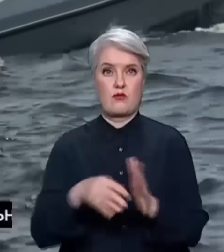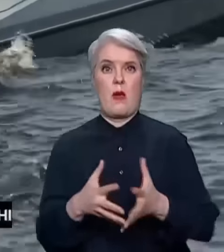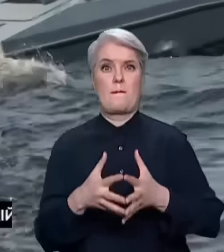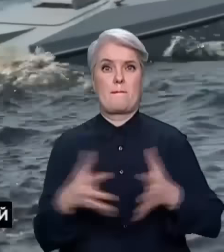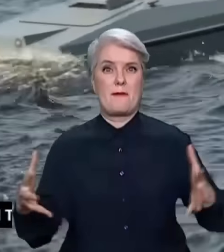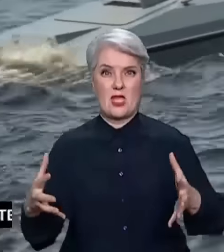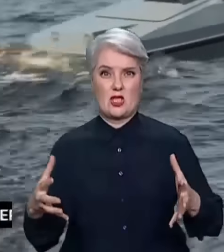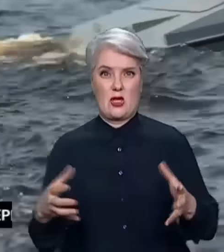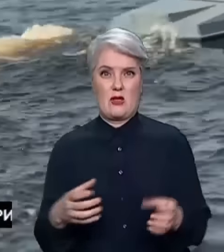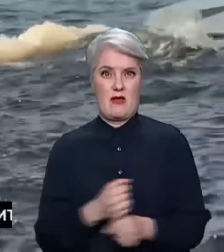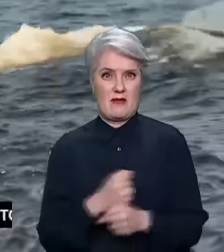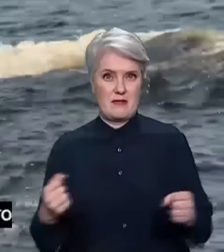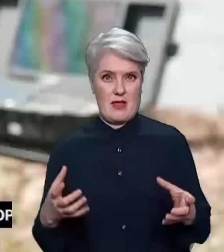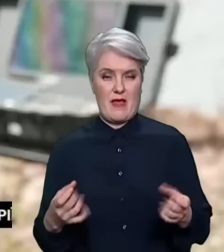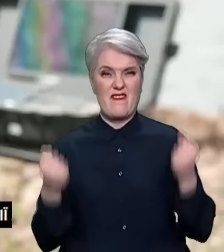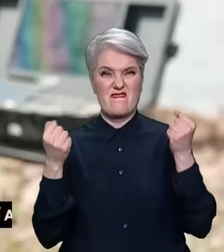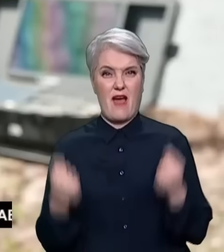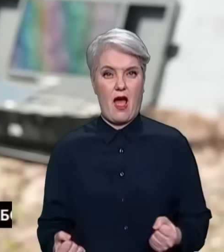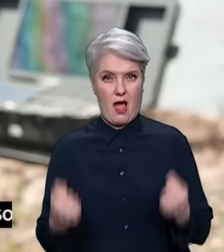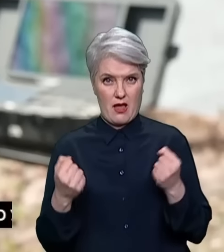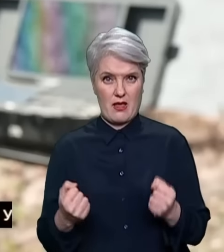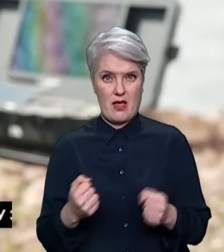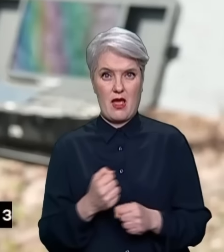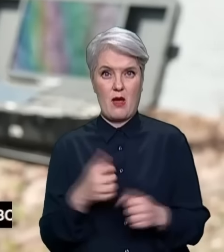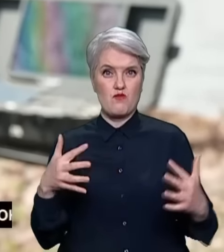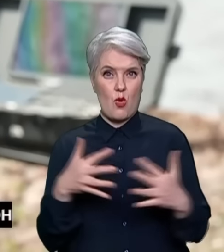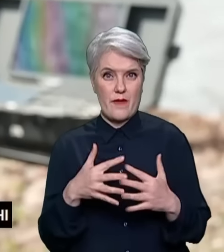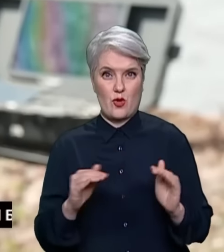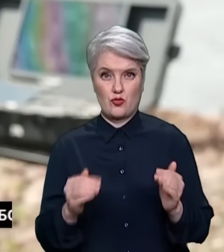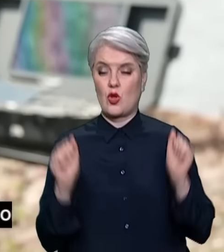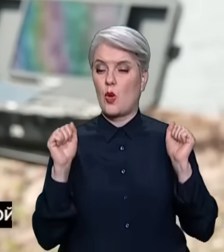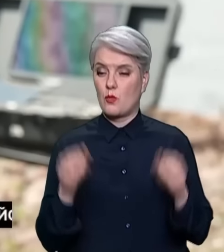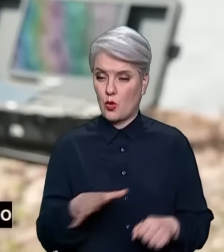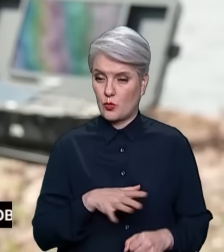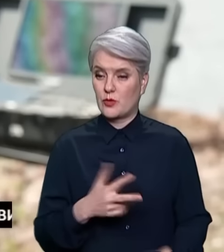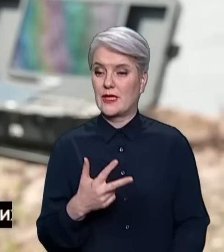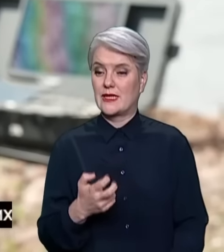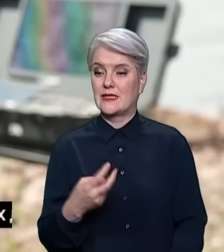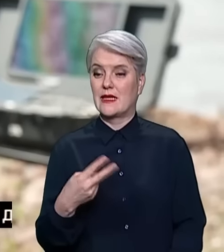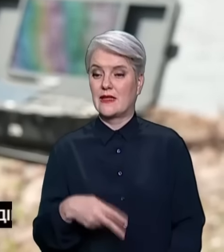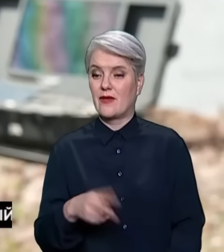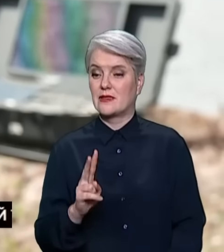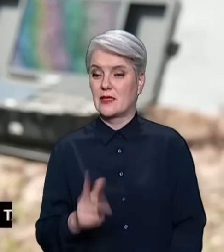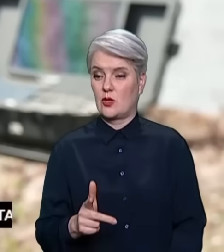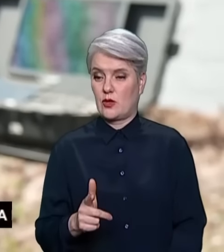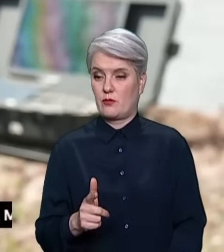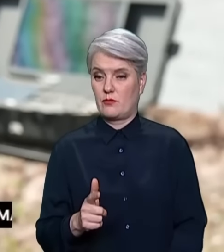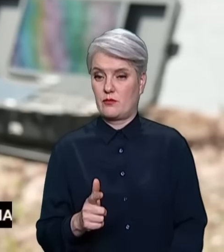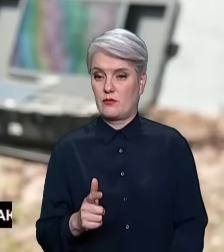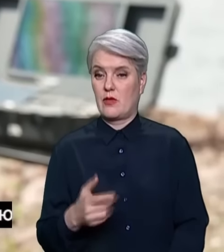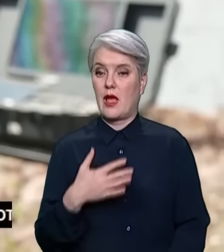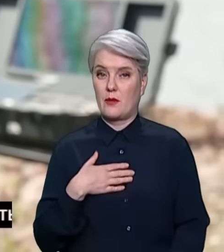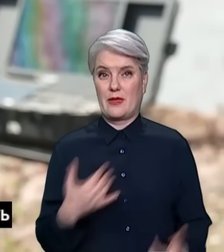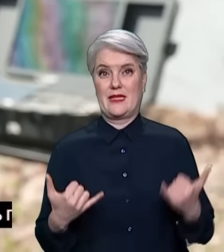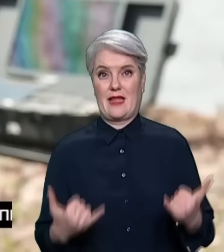заряд, ніж зараз. Вага бойової частини може складати 320 кілограм.